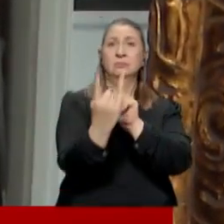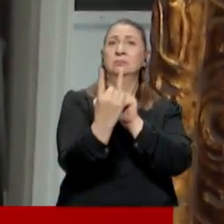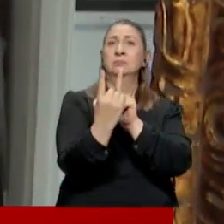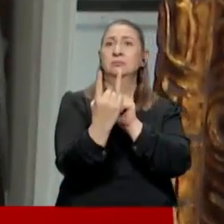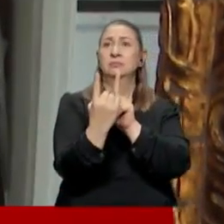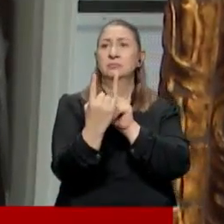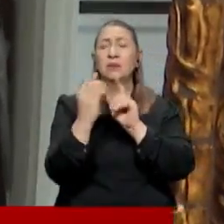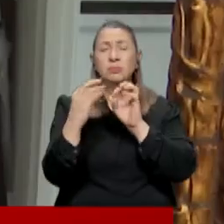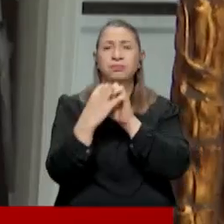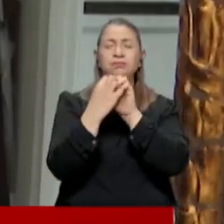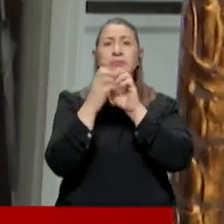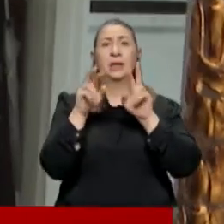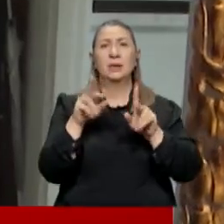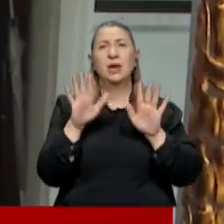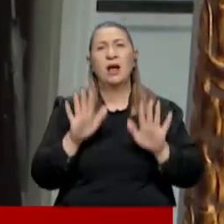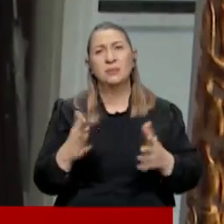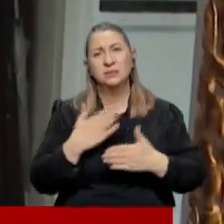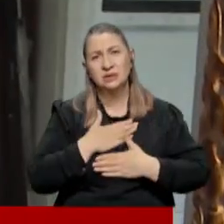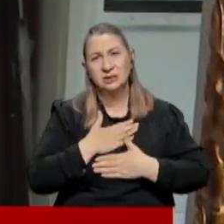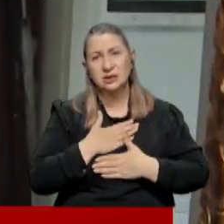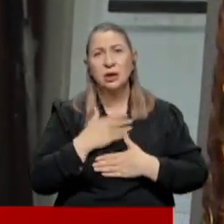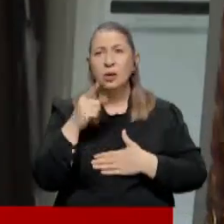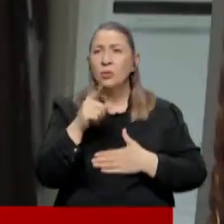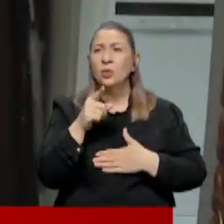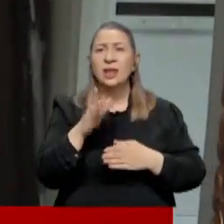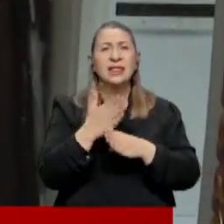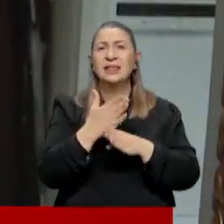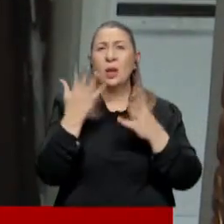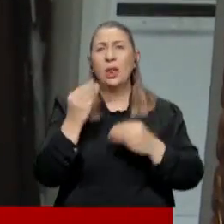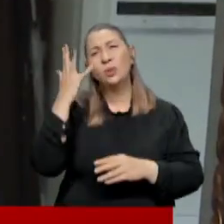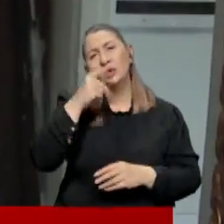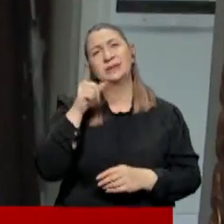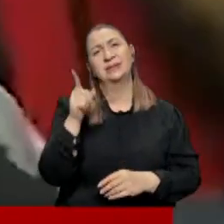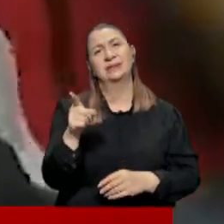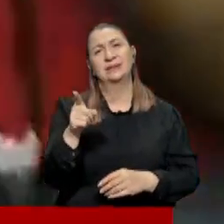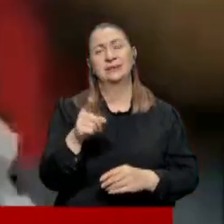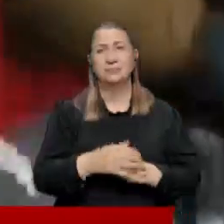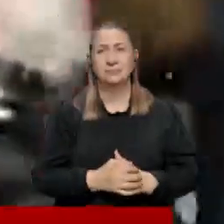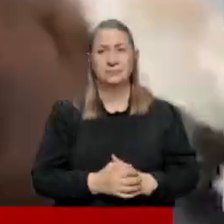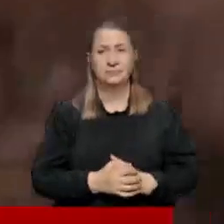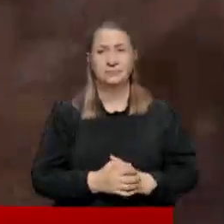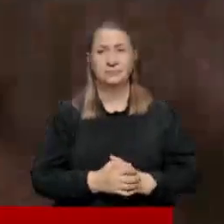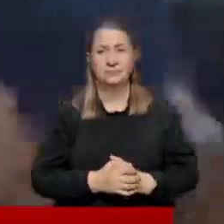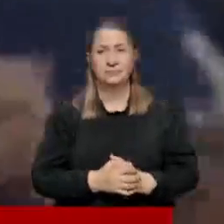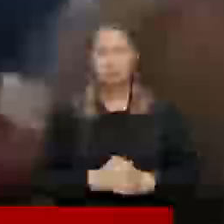karşıya çatışma içinde kalmamızdır. Buna sebep olanlar utansınlar.